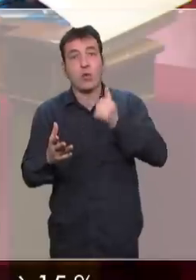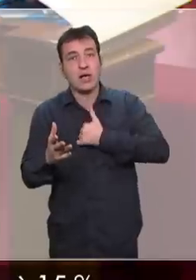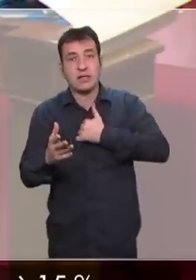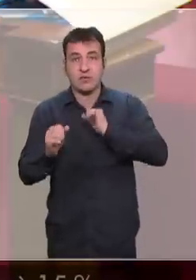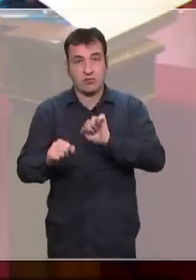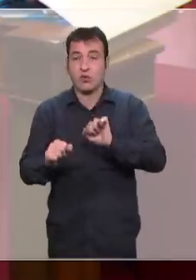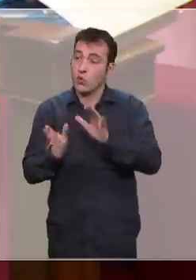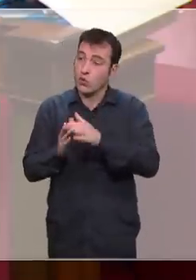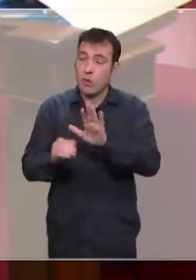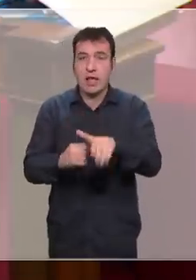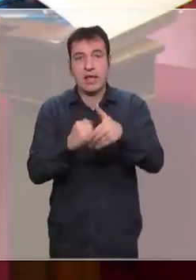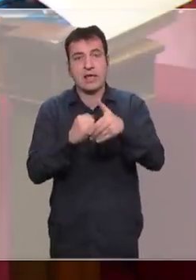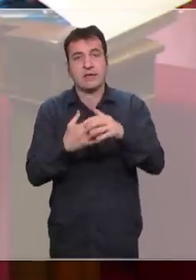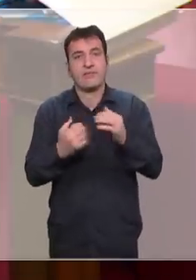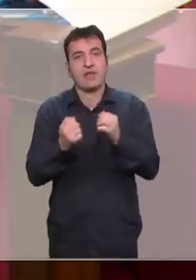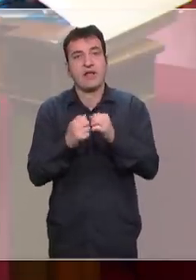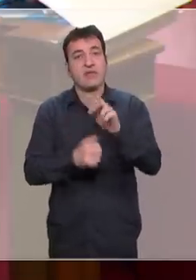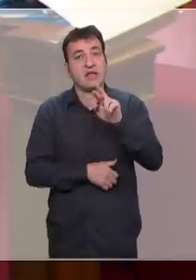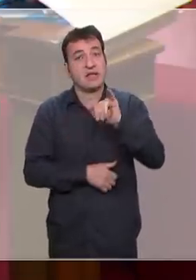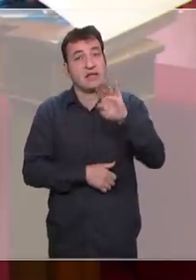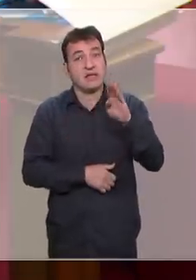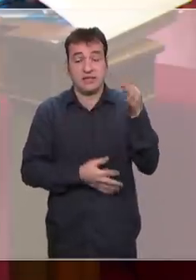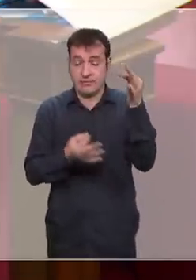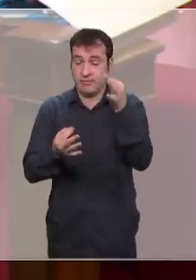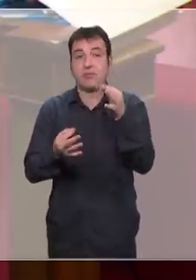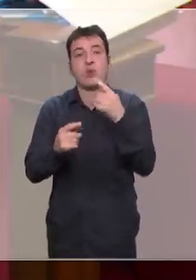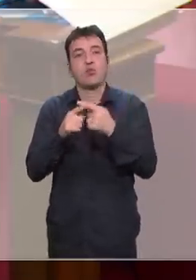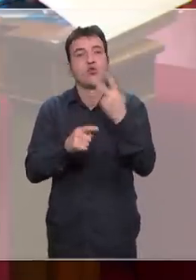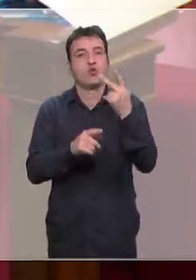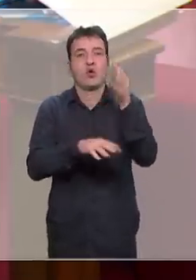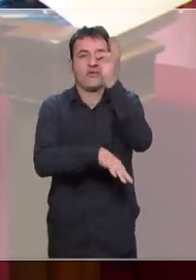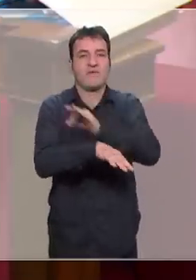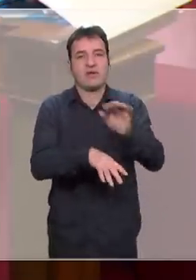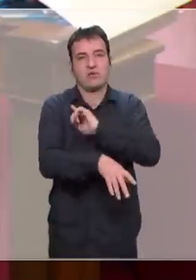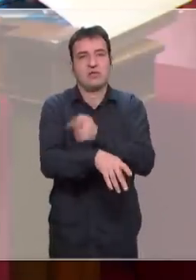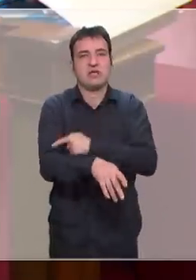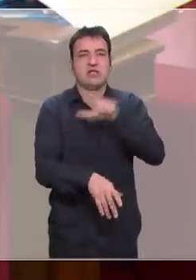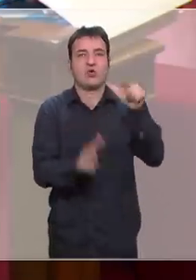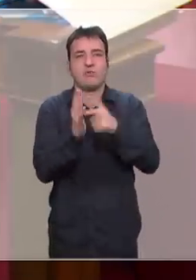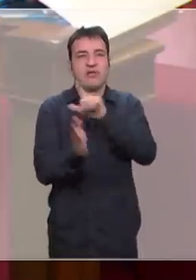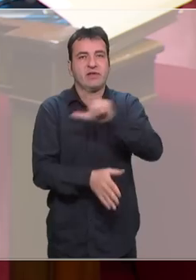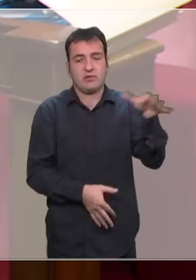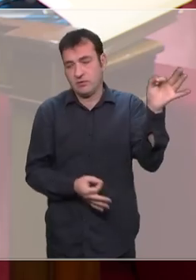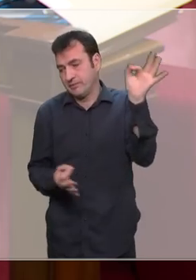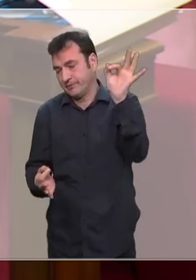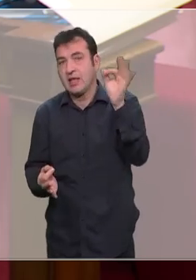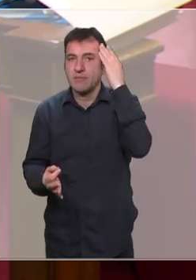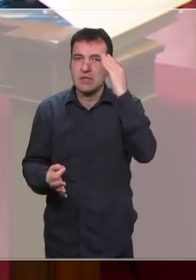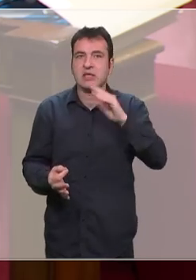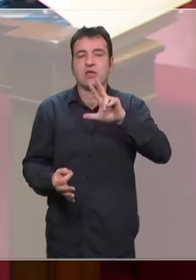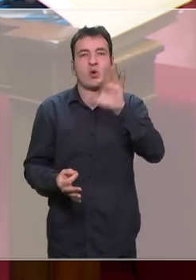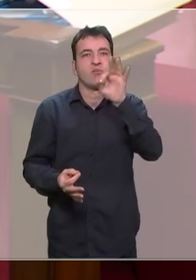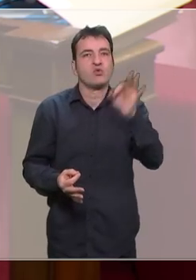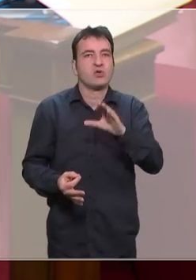d'être aidés avec un RIB en main et deux factures d'énergie sur 2022 à partir du moment où ça représente 3% de leur chiffre